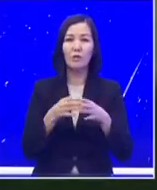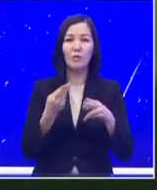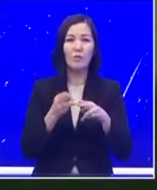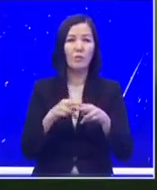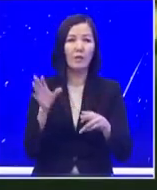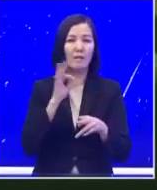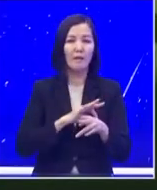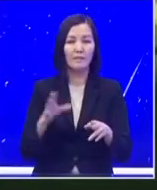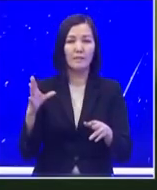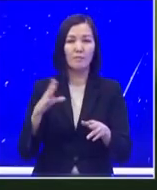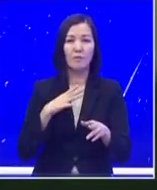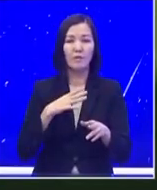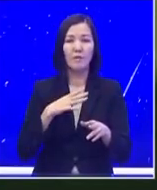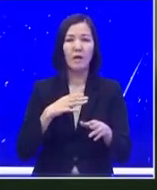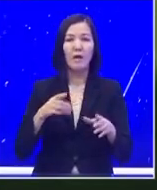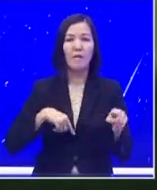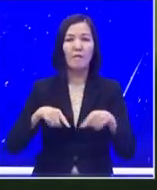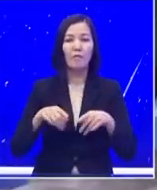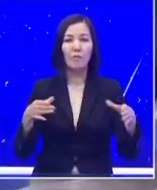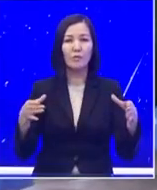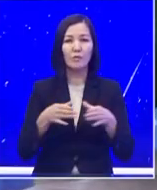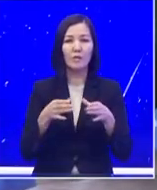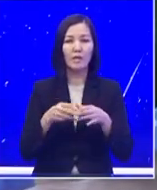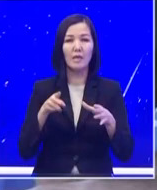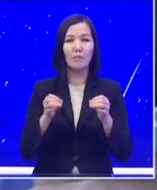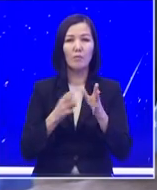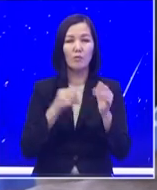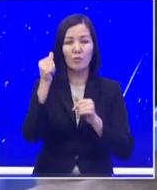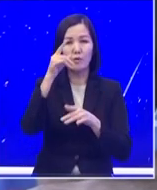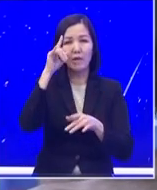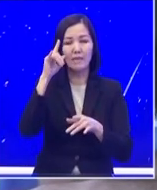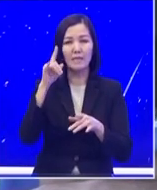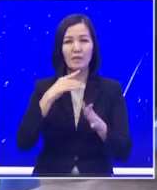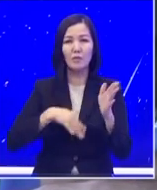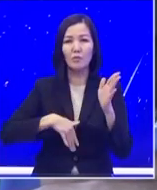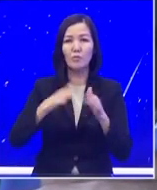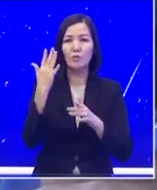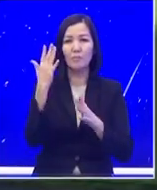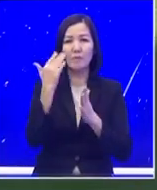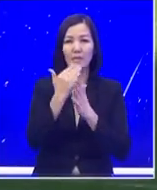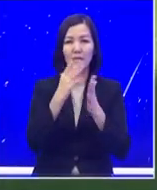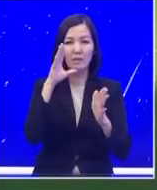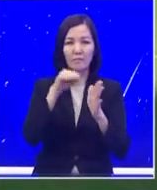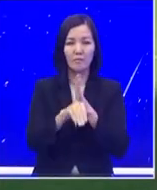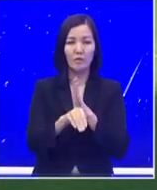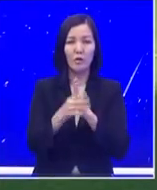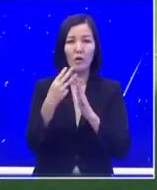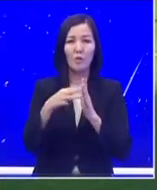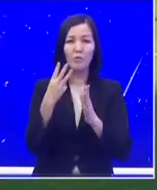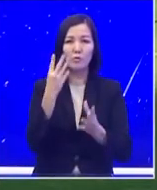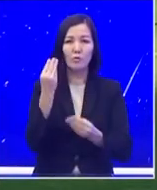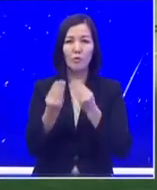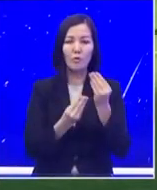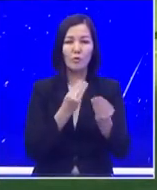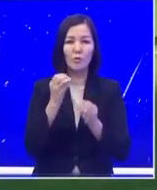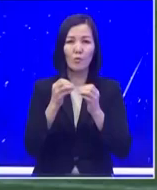өтті. Аладоб Аламандағы сайыпқырандар 2019-да Қазақстан чемпионатында үздік бестікті түйіндеді. Алаңда 33 ойын көрсетті,